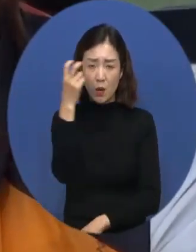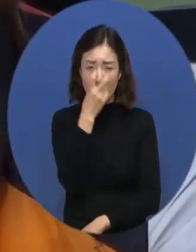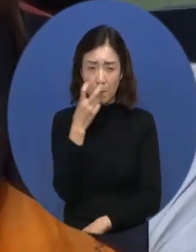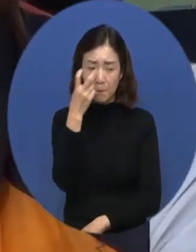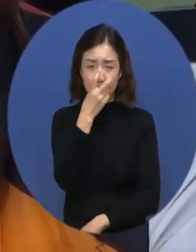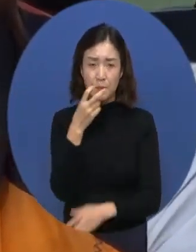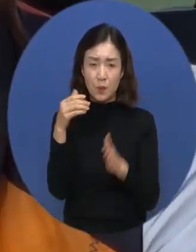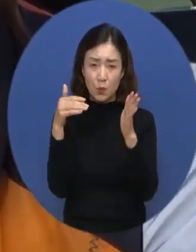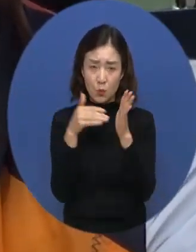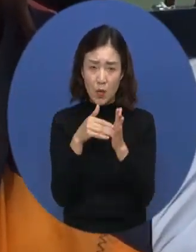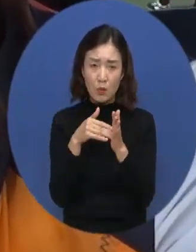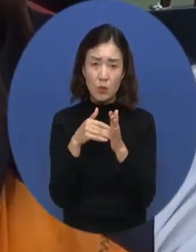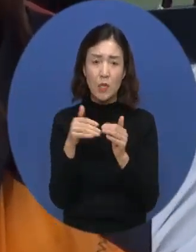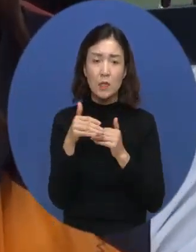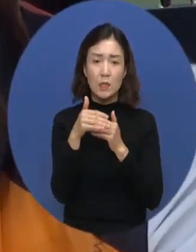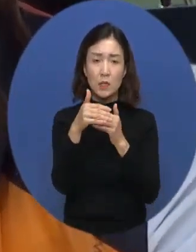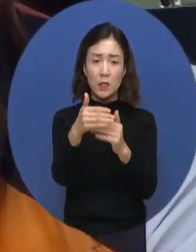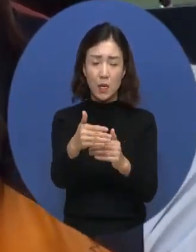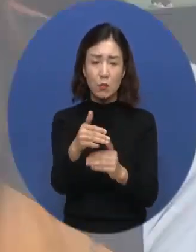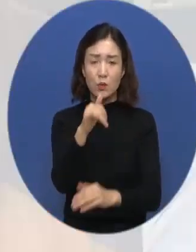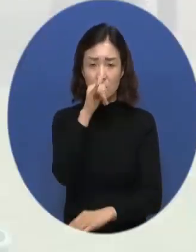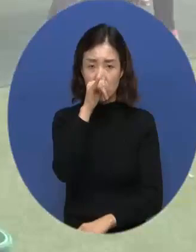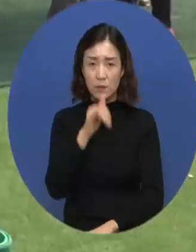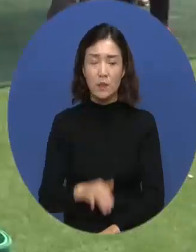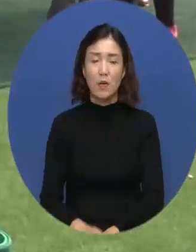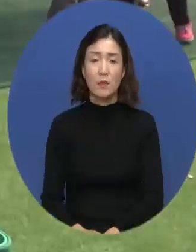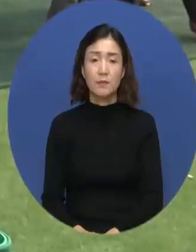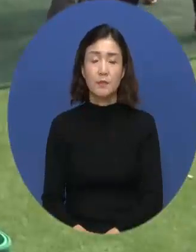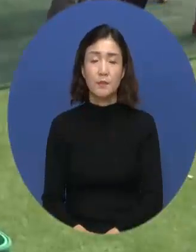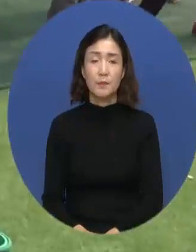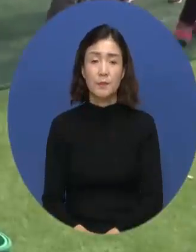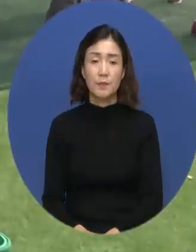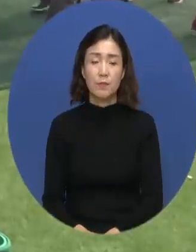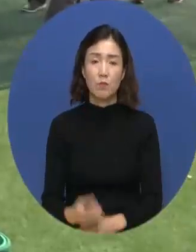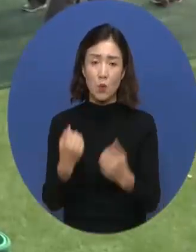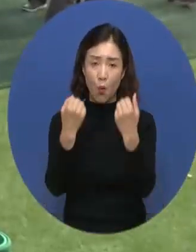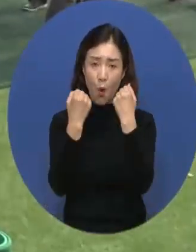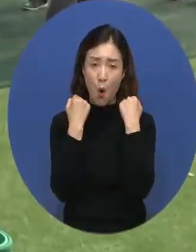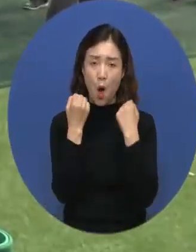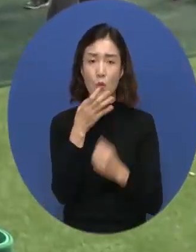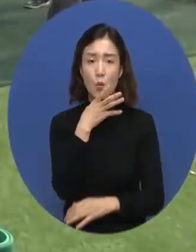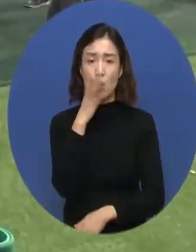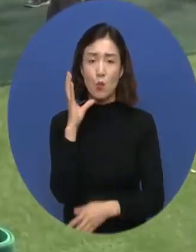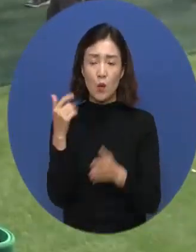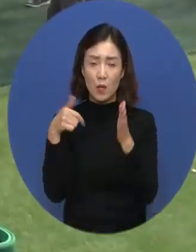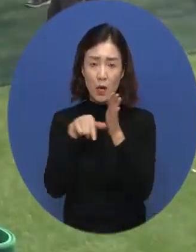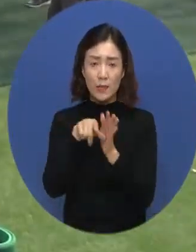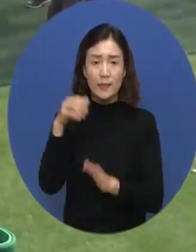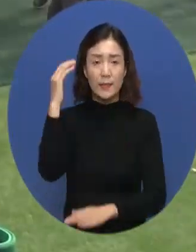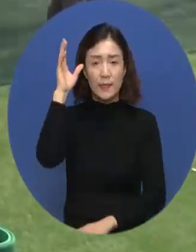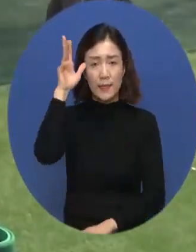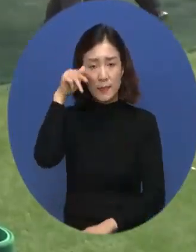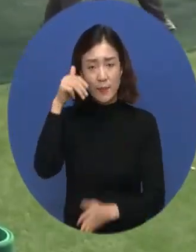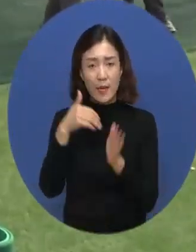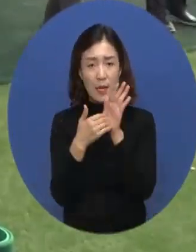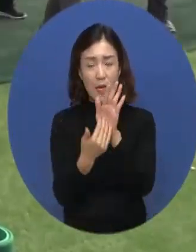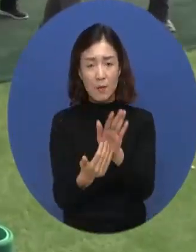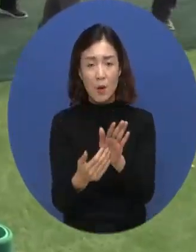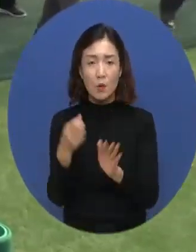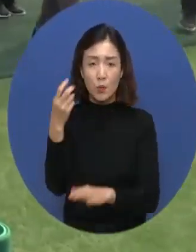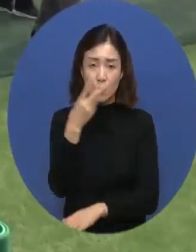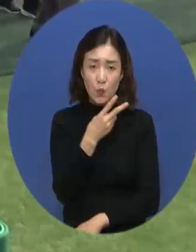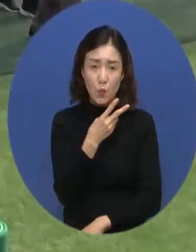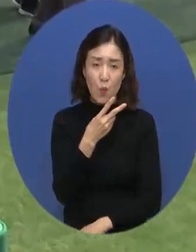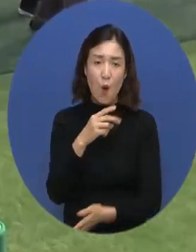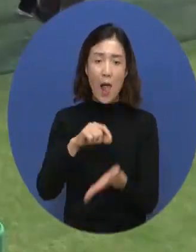해서 진행해 드리는 부분입니다. 건강한 노년을 위해선 치매 예방과 더불어 적당한